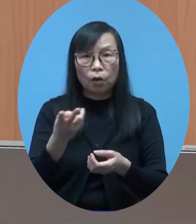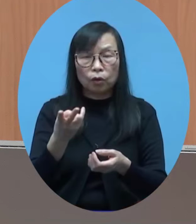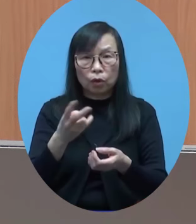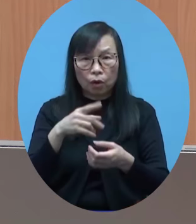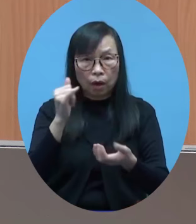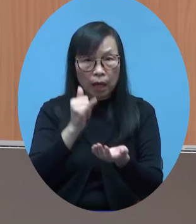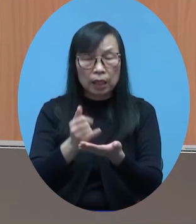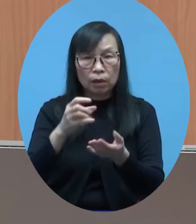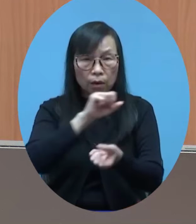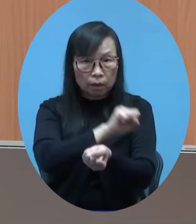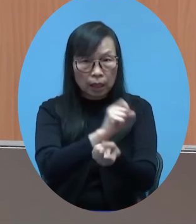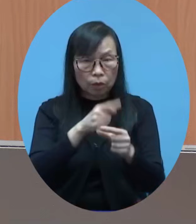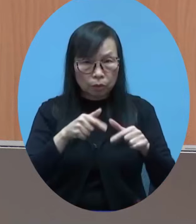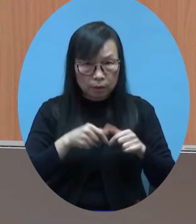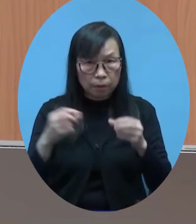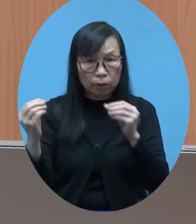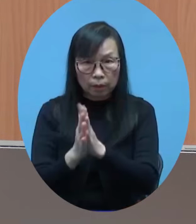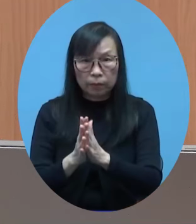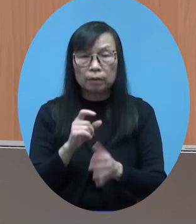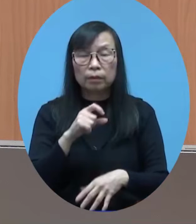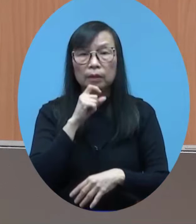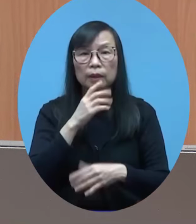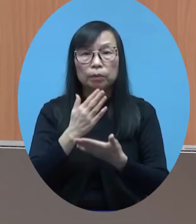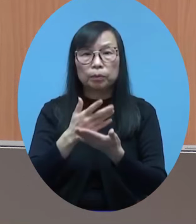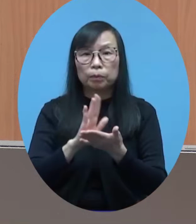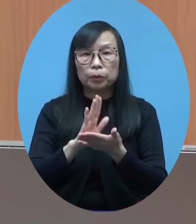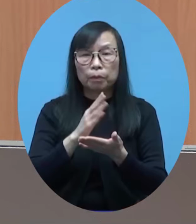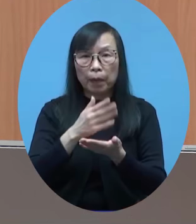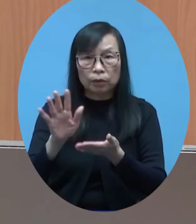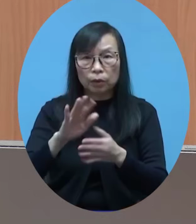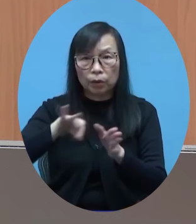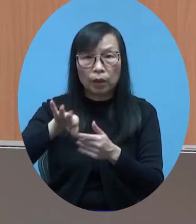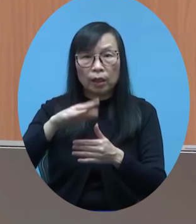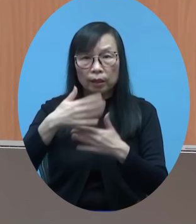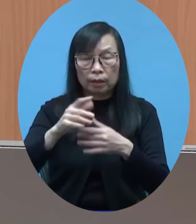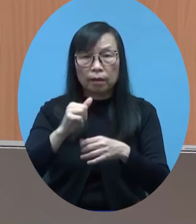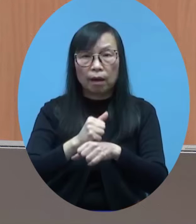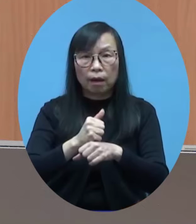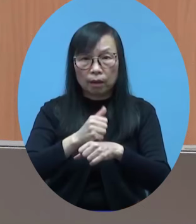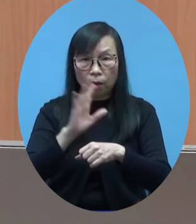嗰度感染嘅。咁當然我哋唔會排除任何可能性，所以佢哋都會做檢測。